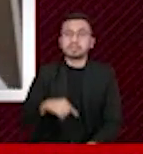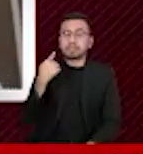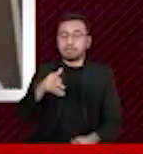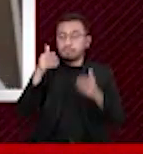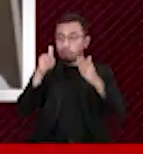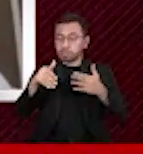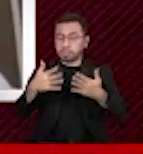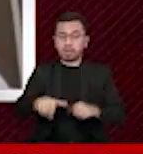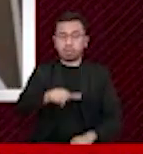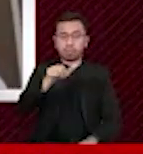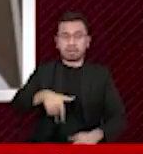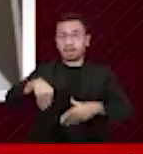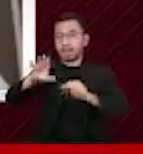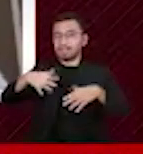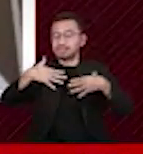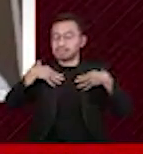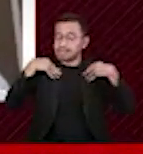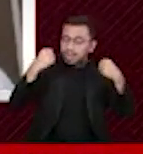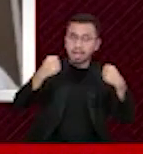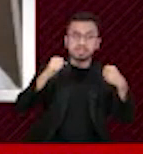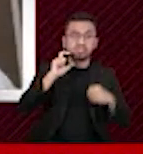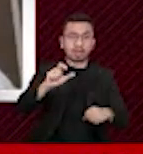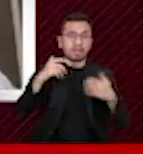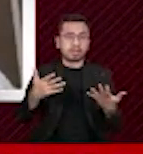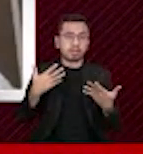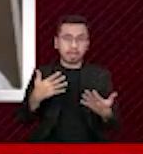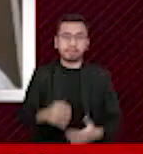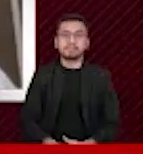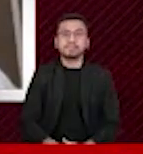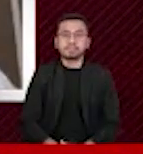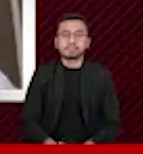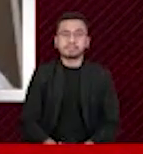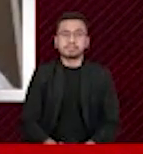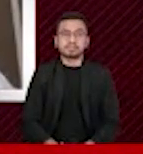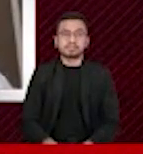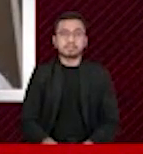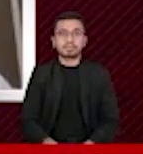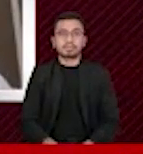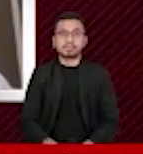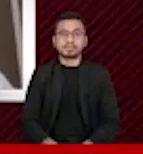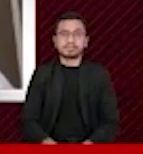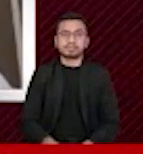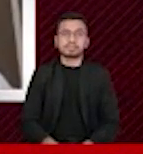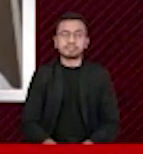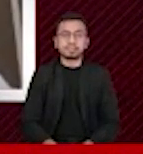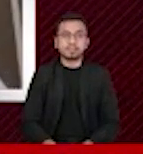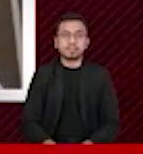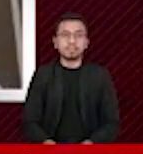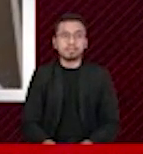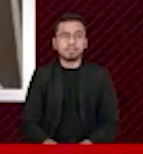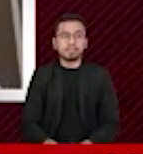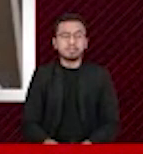fokus mensejahterakan nelayan kita itu intinya nah Oleh karena itu untuk bisa mencapai itu karena